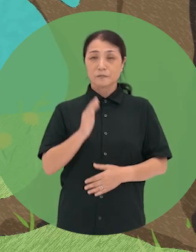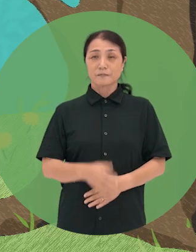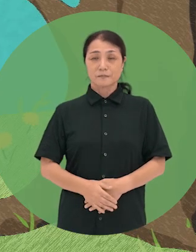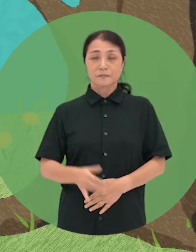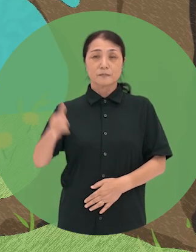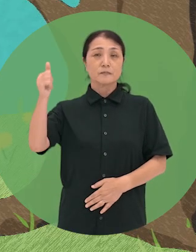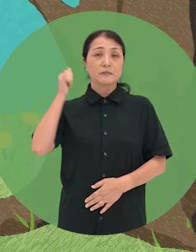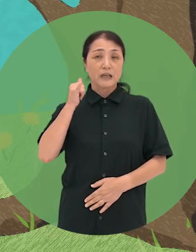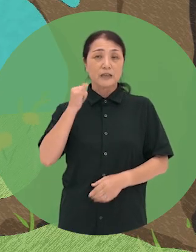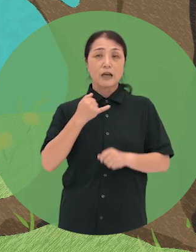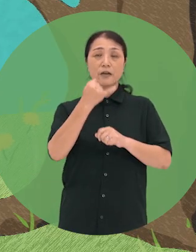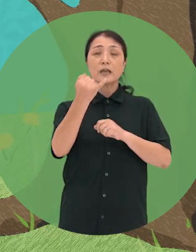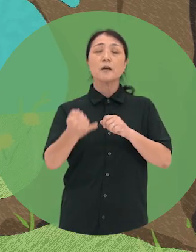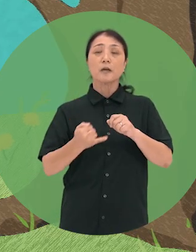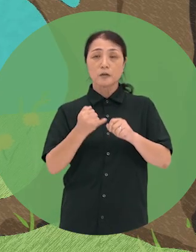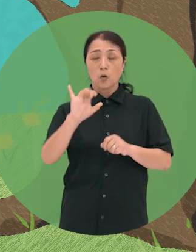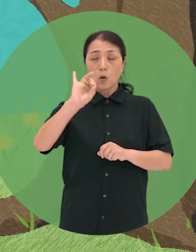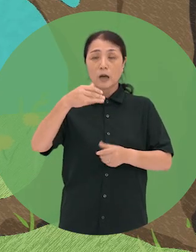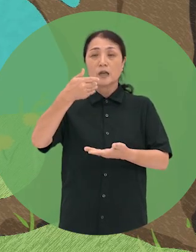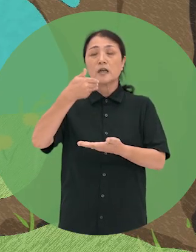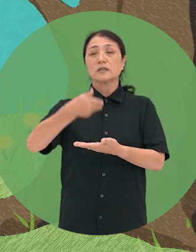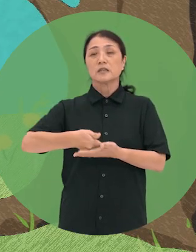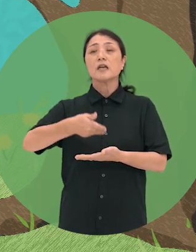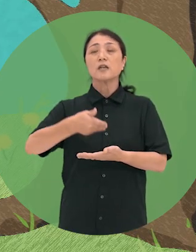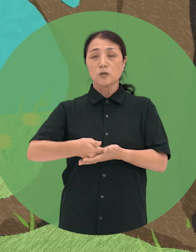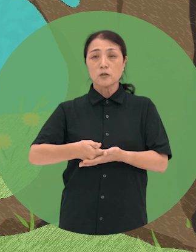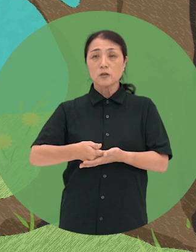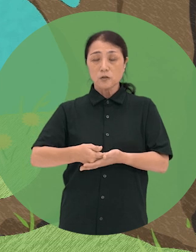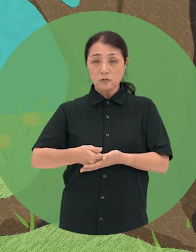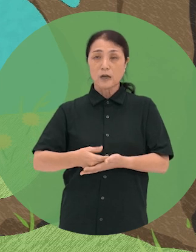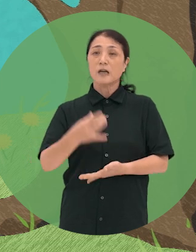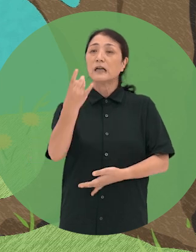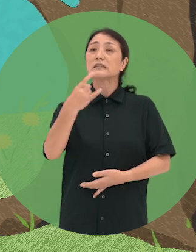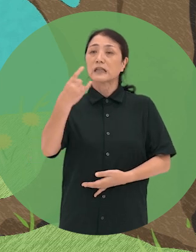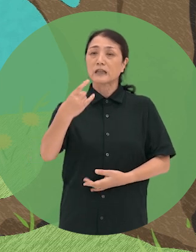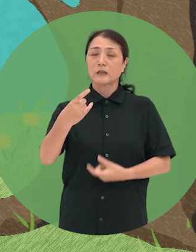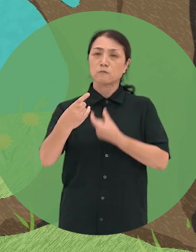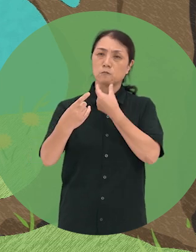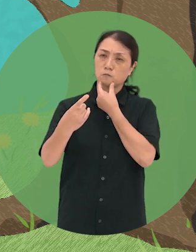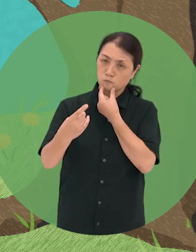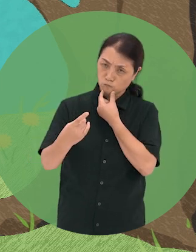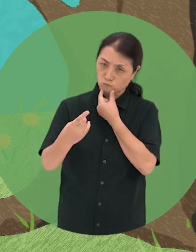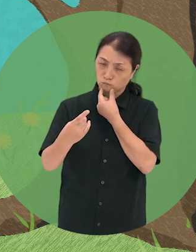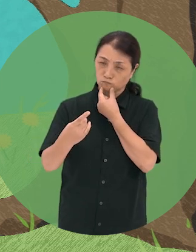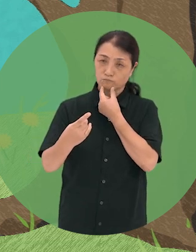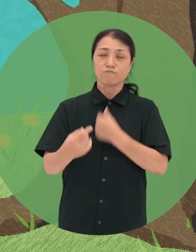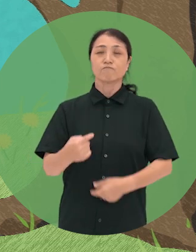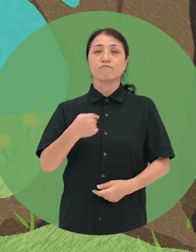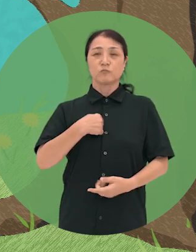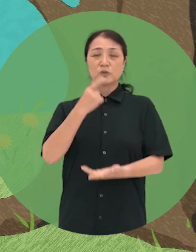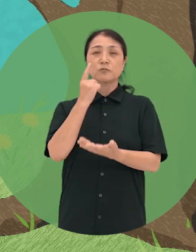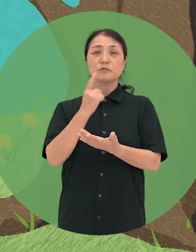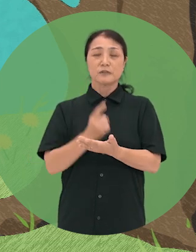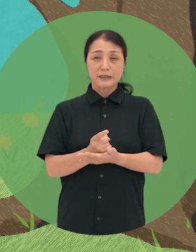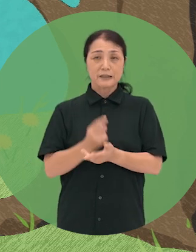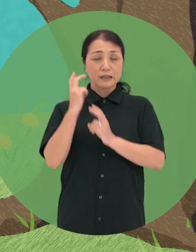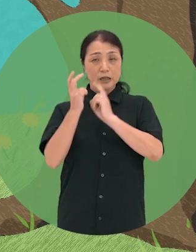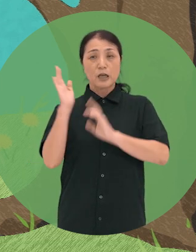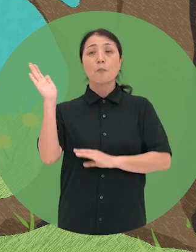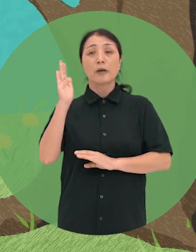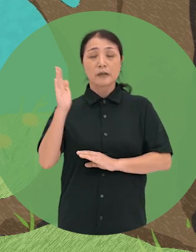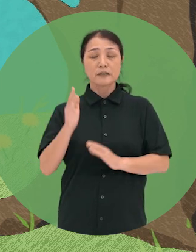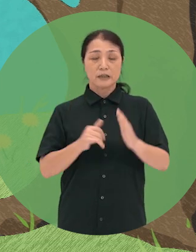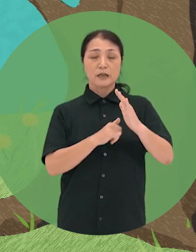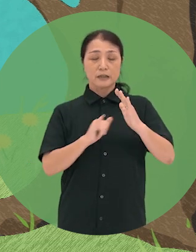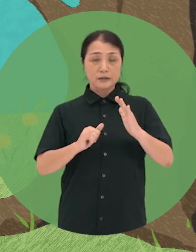ットでのお金の請求はまず詐欺を疑うこと。 一人で悩まずに家族や警察に相談して